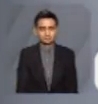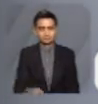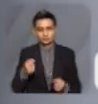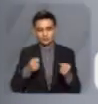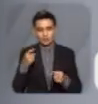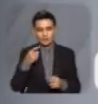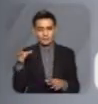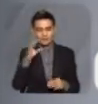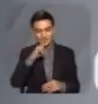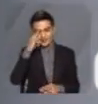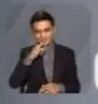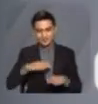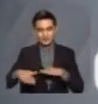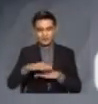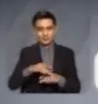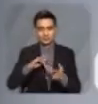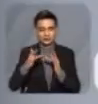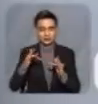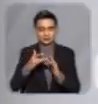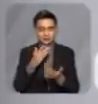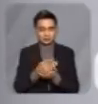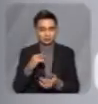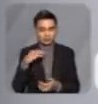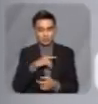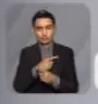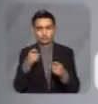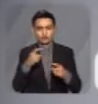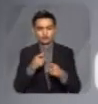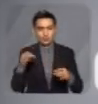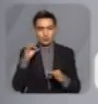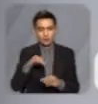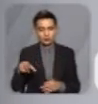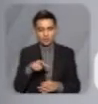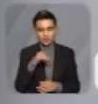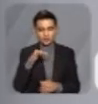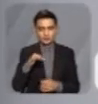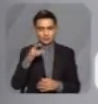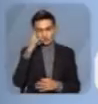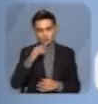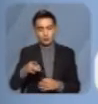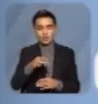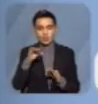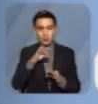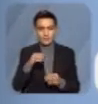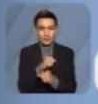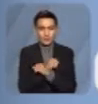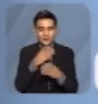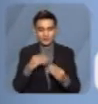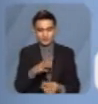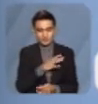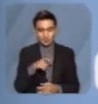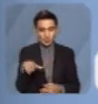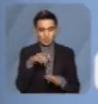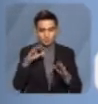Автовладельцы со всех уголков Казахстана продолжают делиться в соцсетях кадрами с дорог республиканского значения. За минувшие выходные на дорогах страны